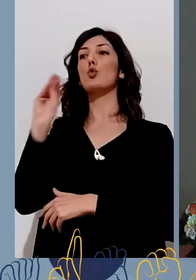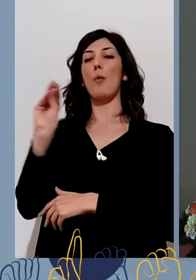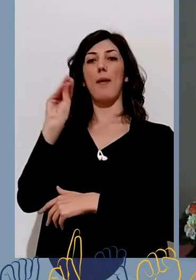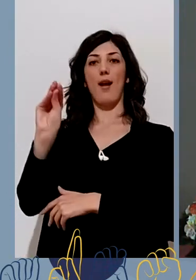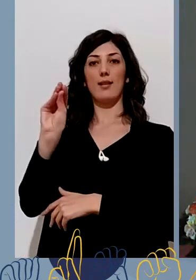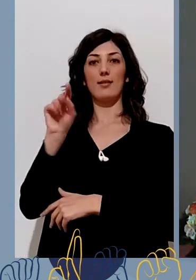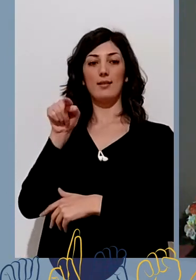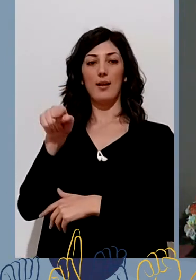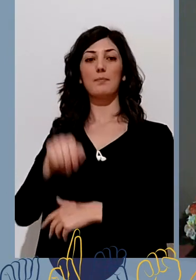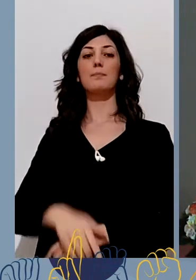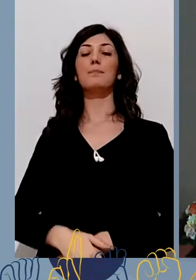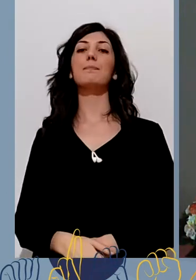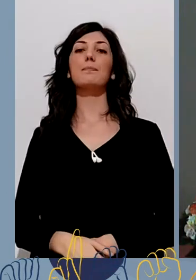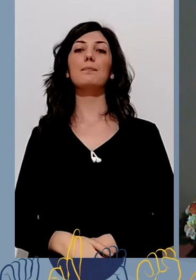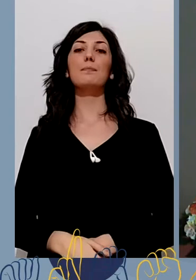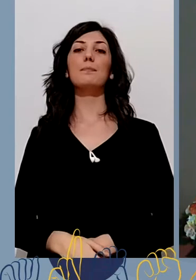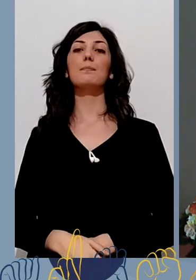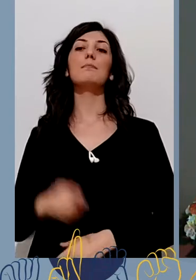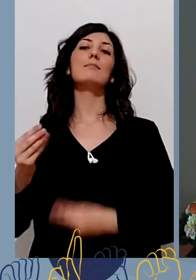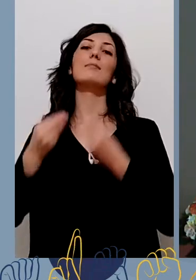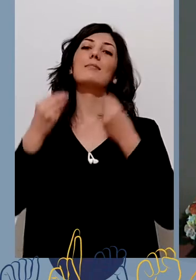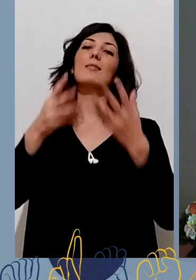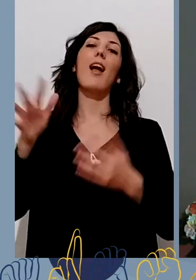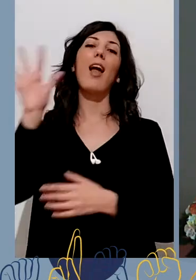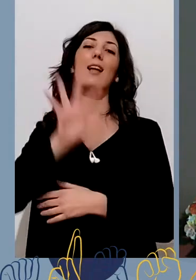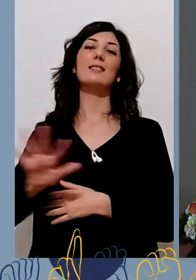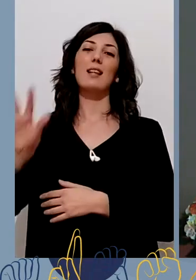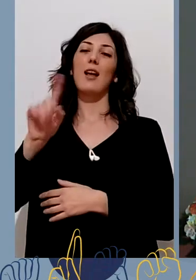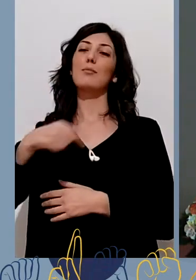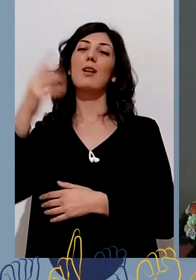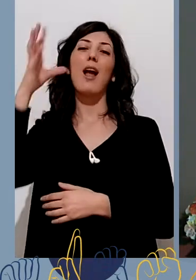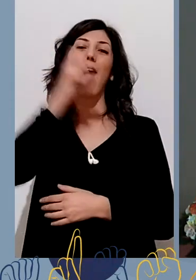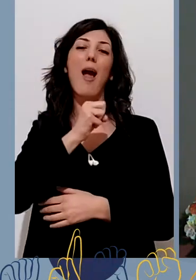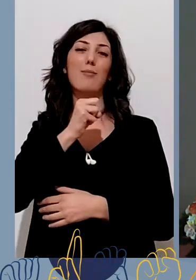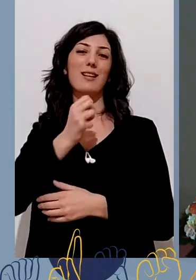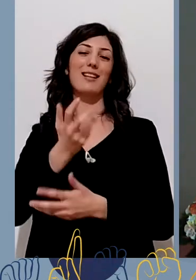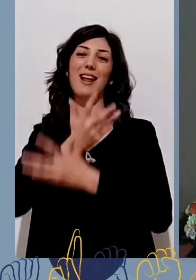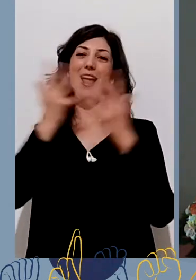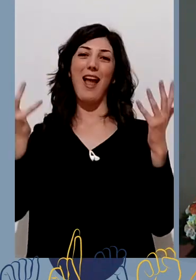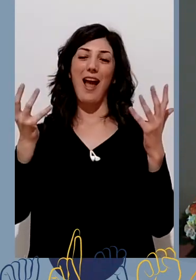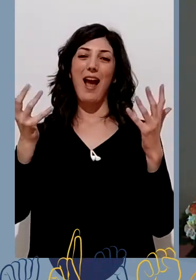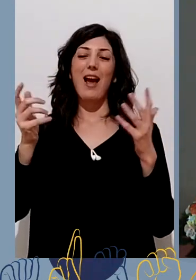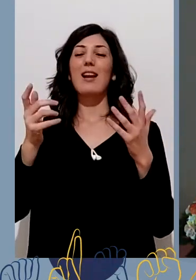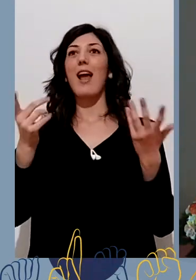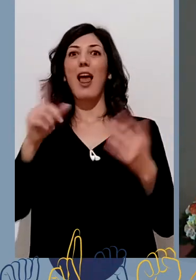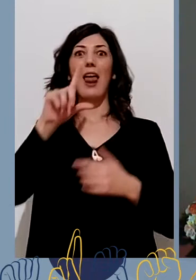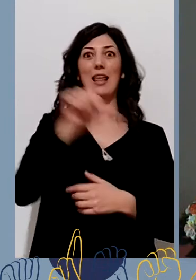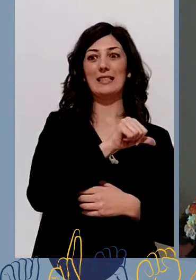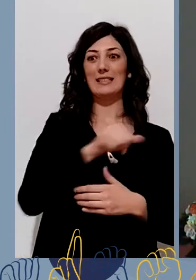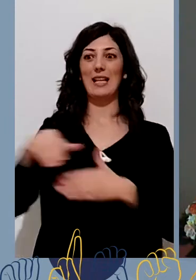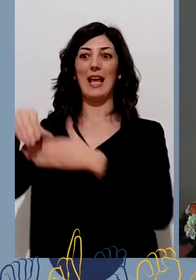un esempio, per far capire quanto poi effettivamente c'è di diverso tra la LIS e la LIS tattile.